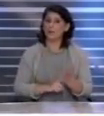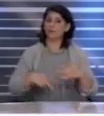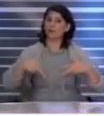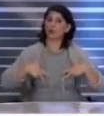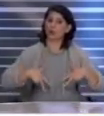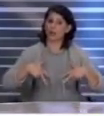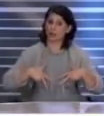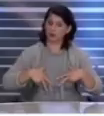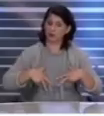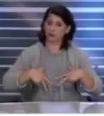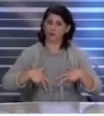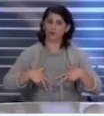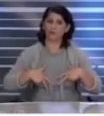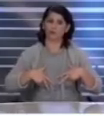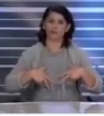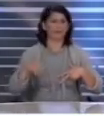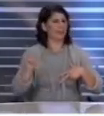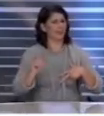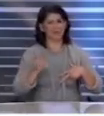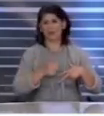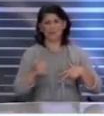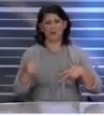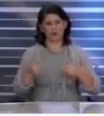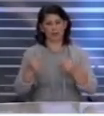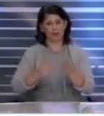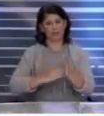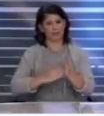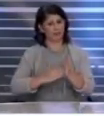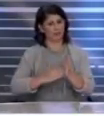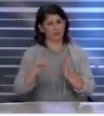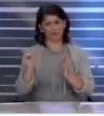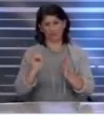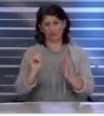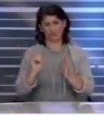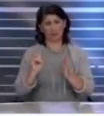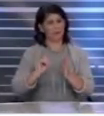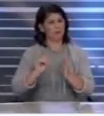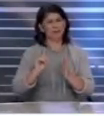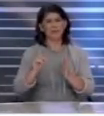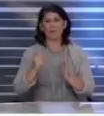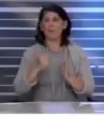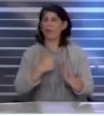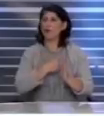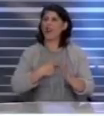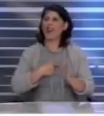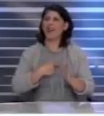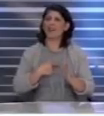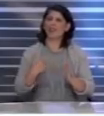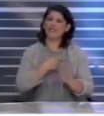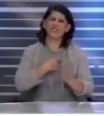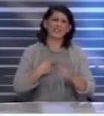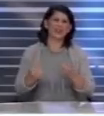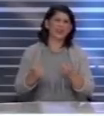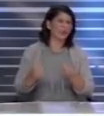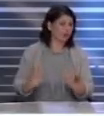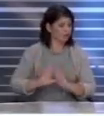κράτος να μην είναι μόνο πάροχος υπηρεσιών, να μην είναι μόνο ένας εργοδότης. Η χώρα έχει